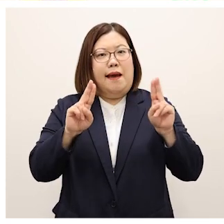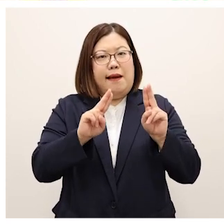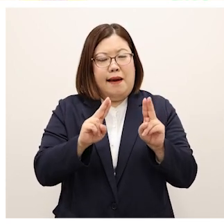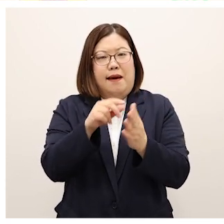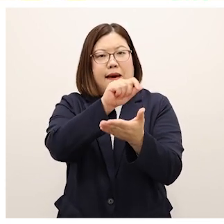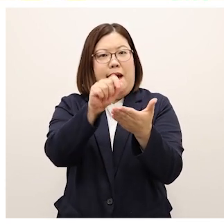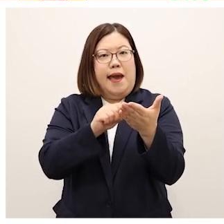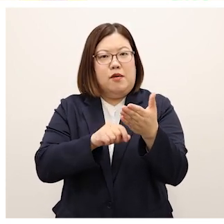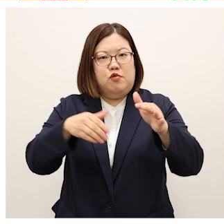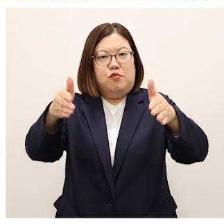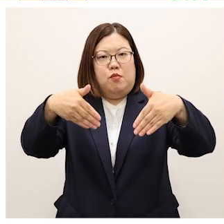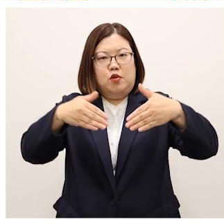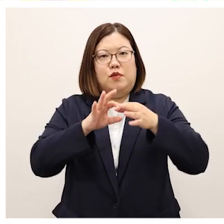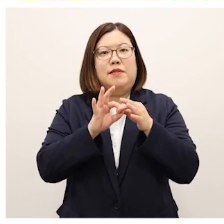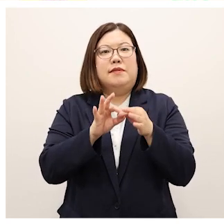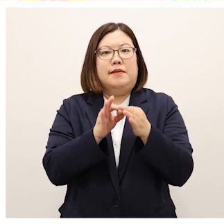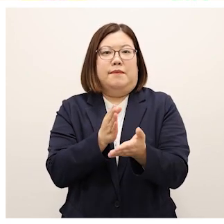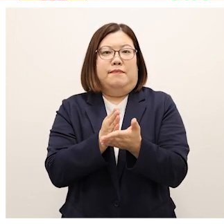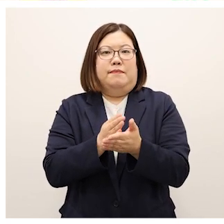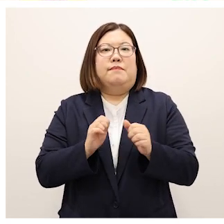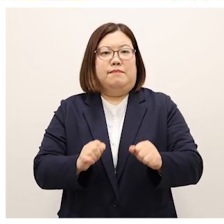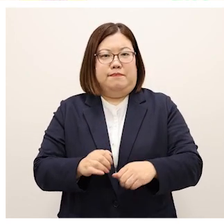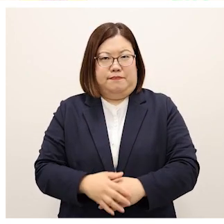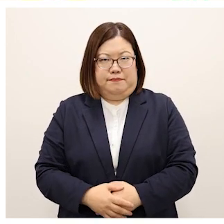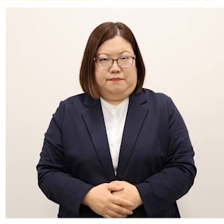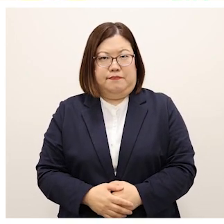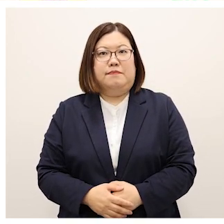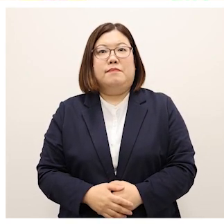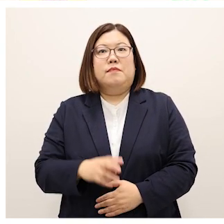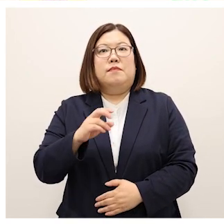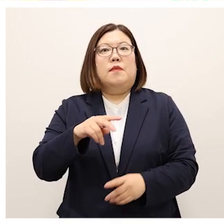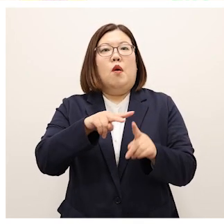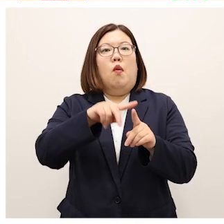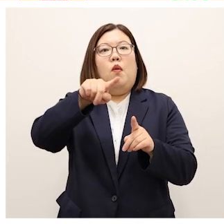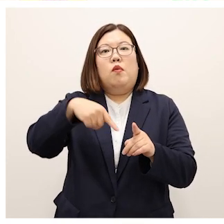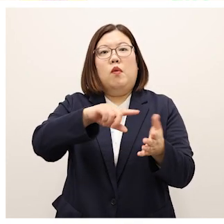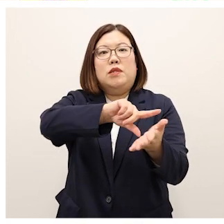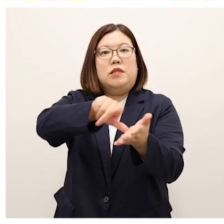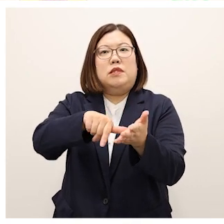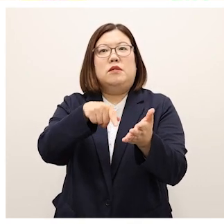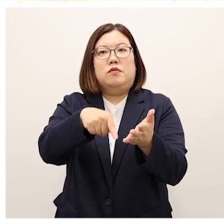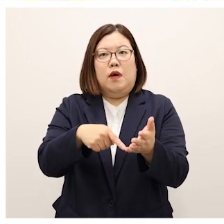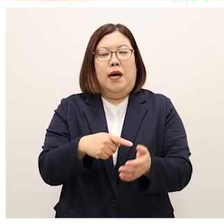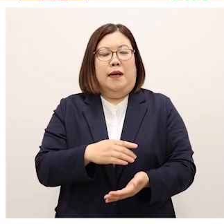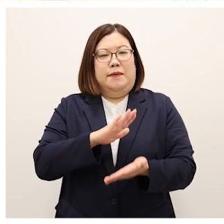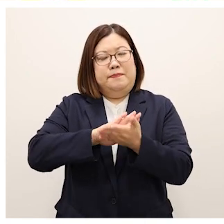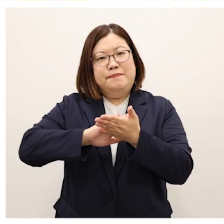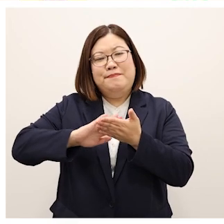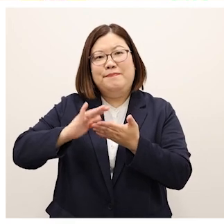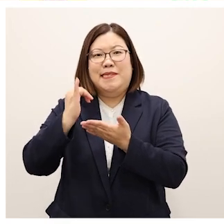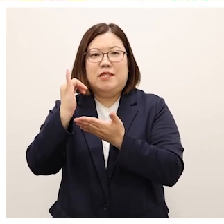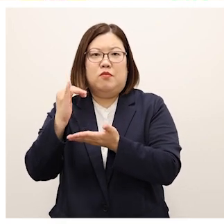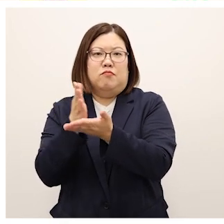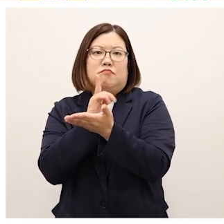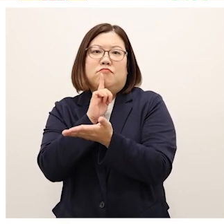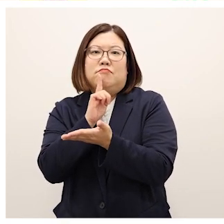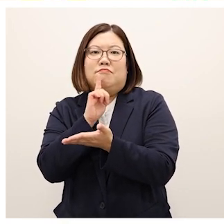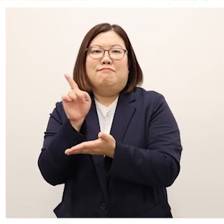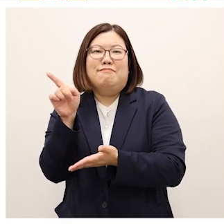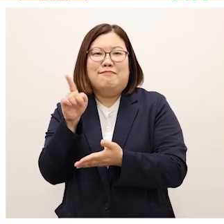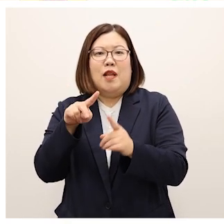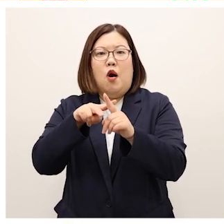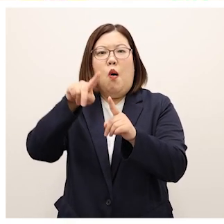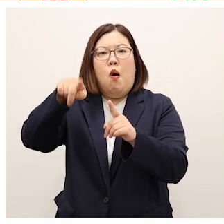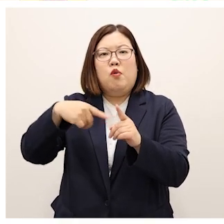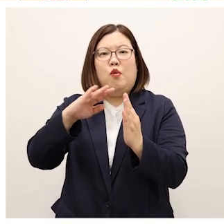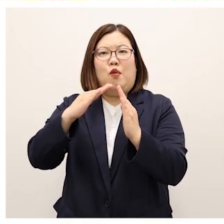。資料は3ページをご覧ください。土浦市小野地区には絶世の美女と歌われた平安時代